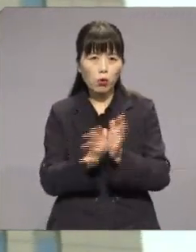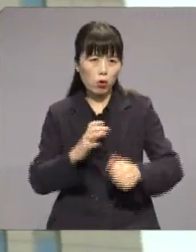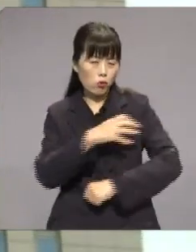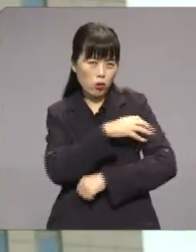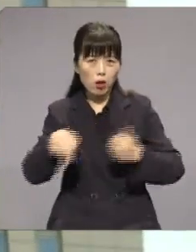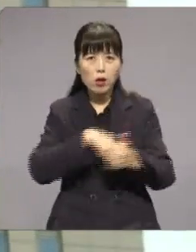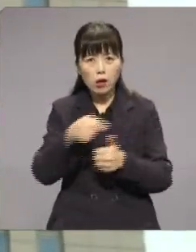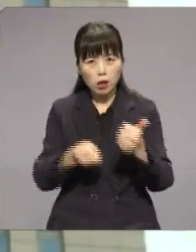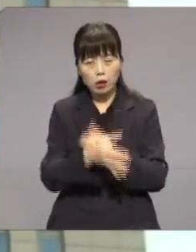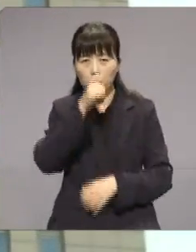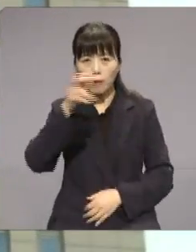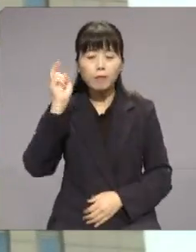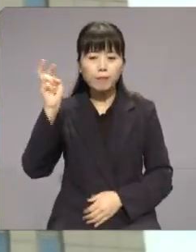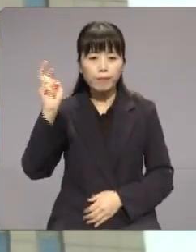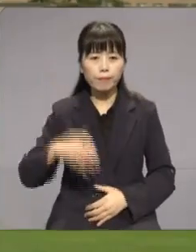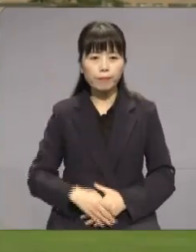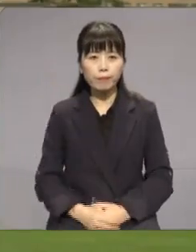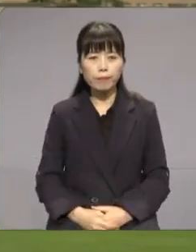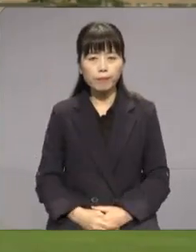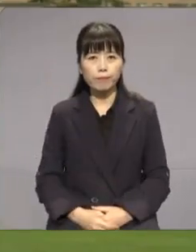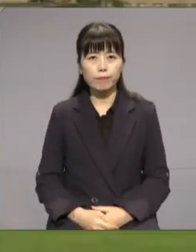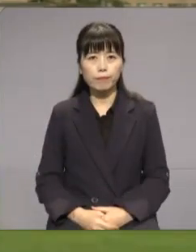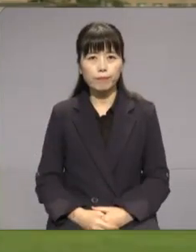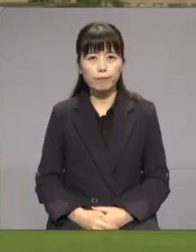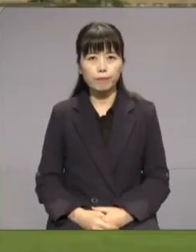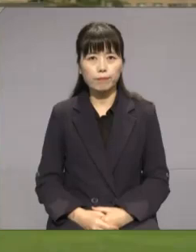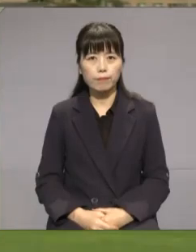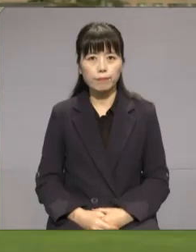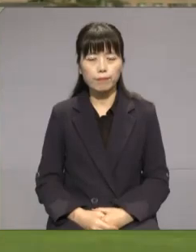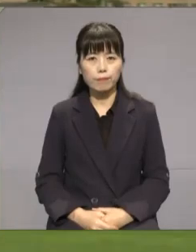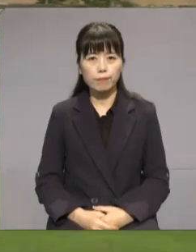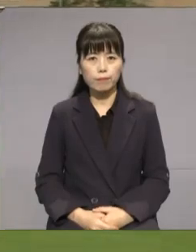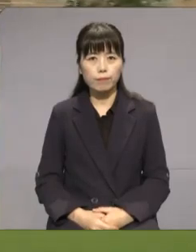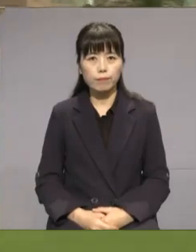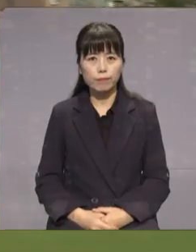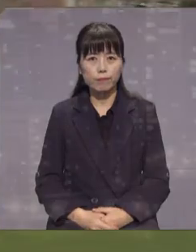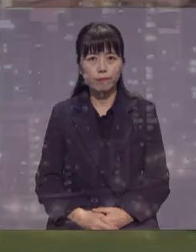지형에도 영향을 미칠 것은 분명합니다. 지금까지 OBS 뉴스 정철호입니다.